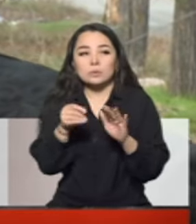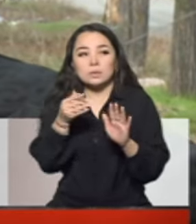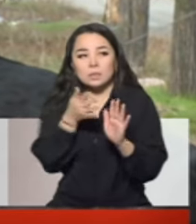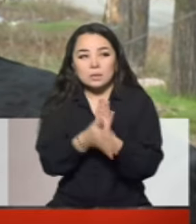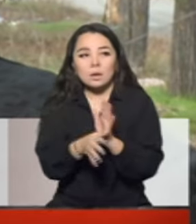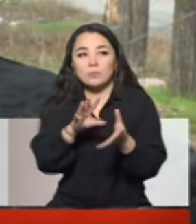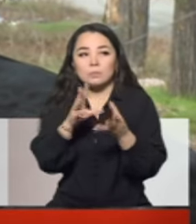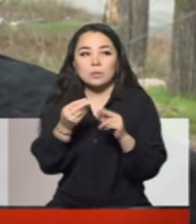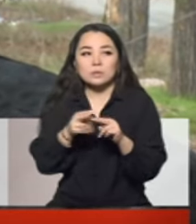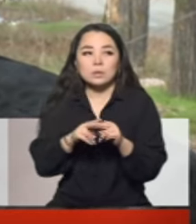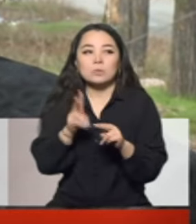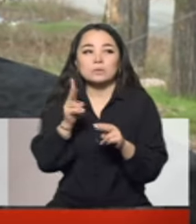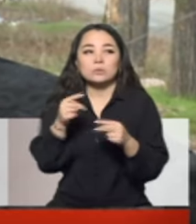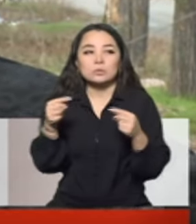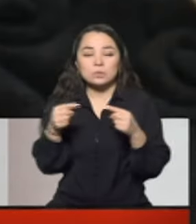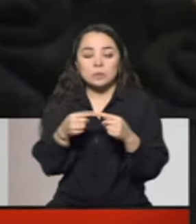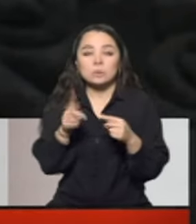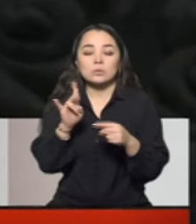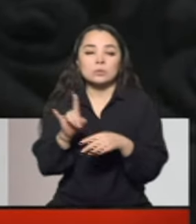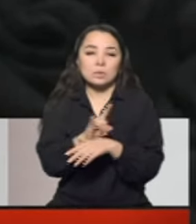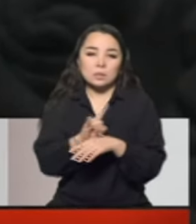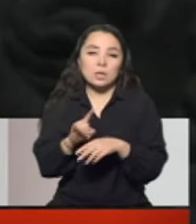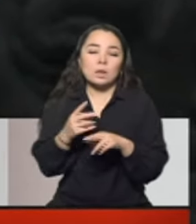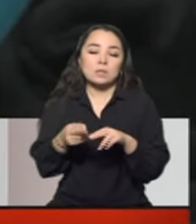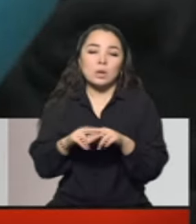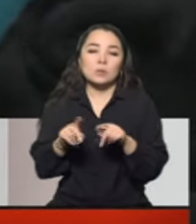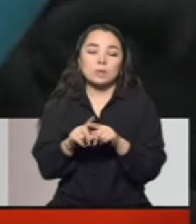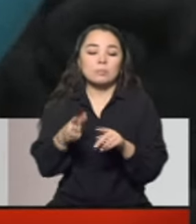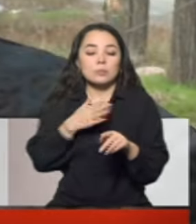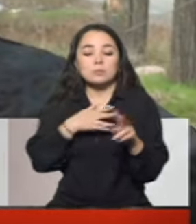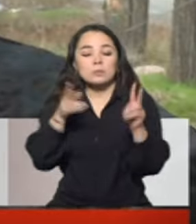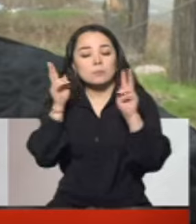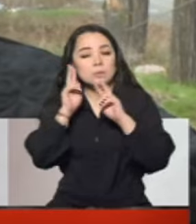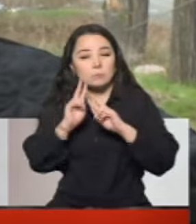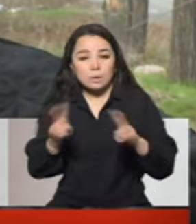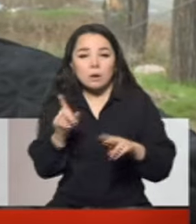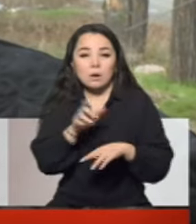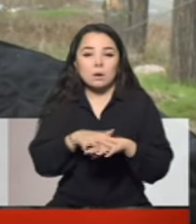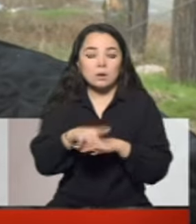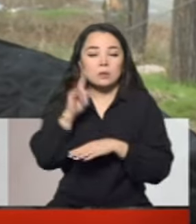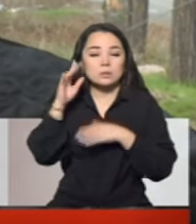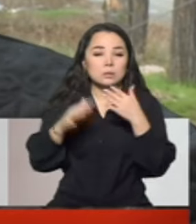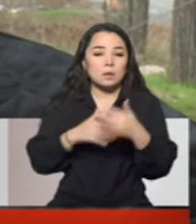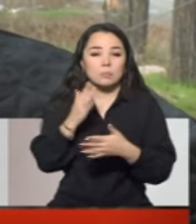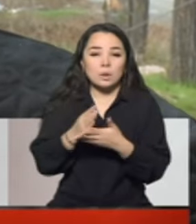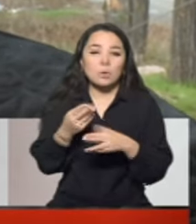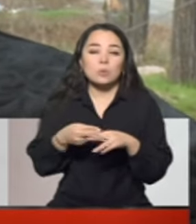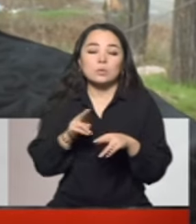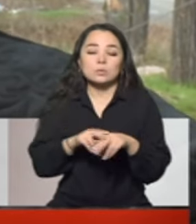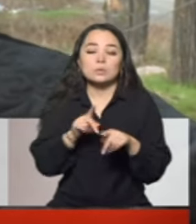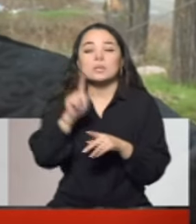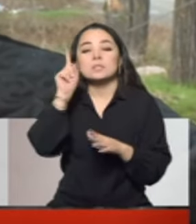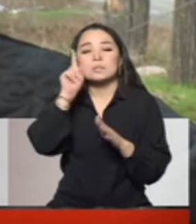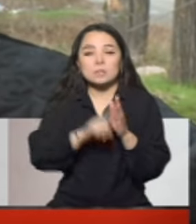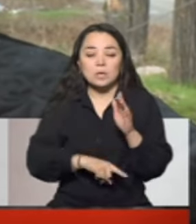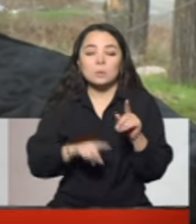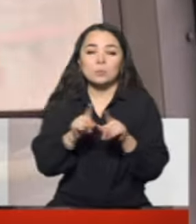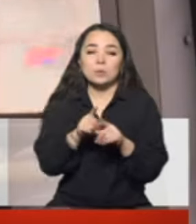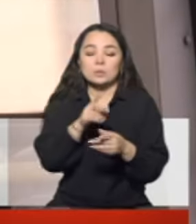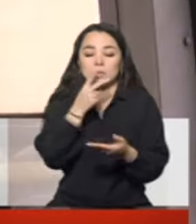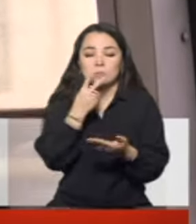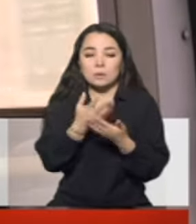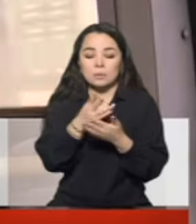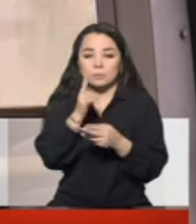атқаны, қайсысы шын, қайсысы өтірік, өзіміз де отырып білмей қалдық. Халықта шатасты, халық сөнгенін сенімнен